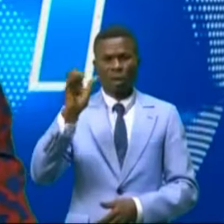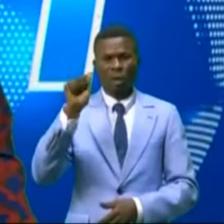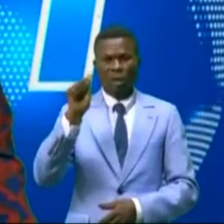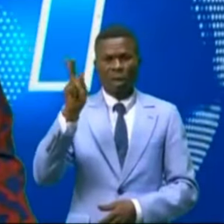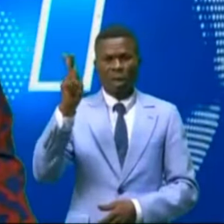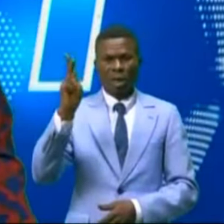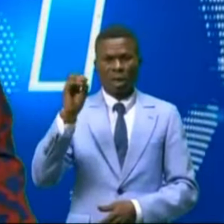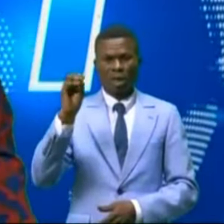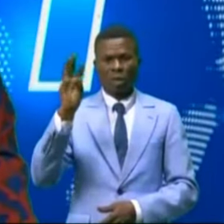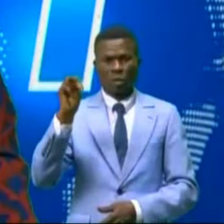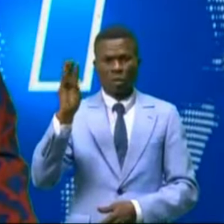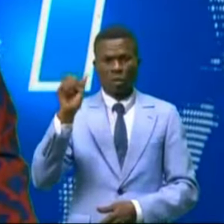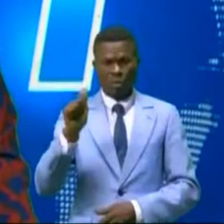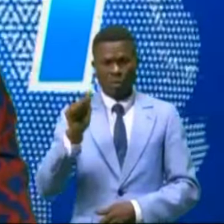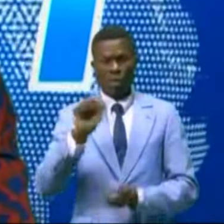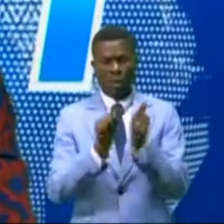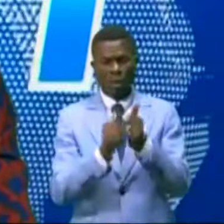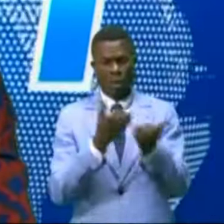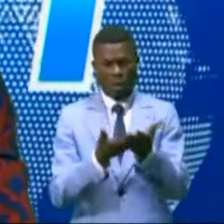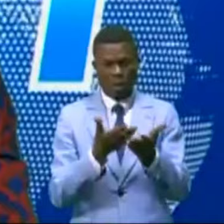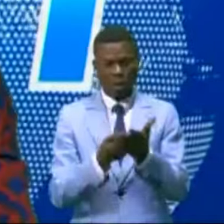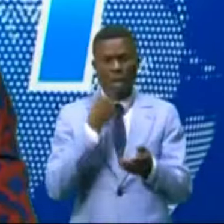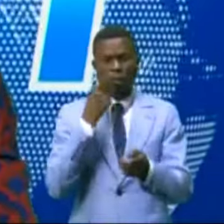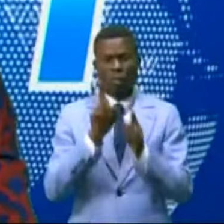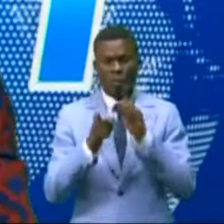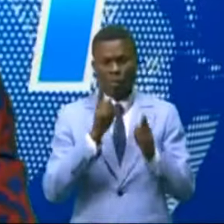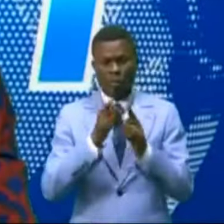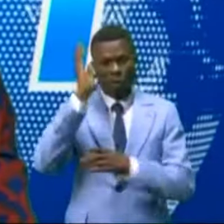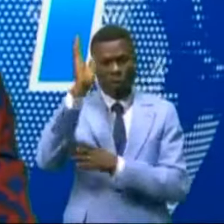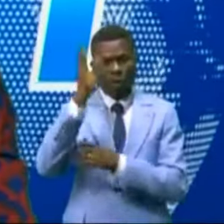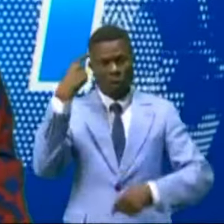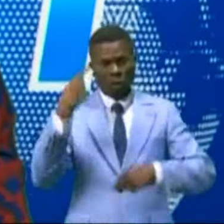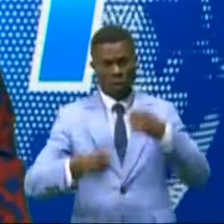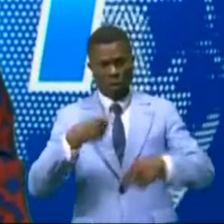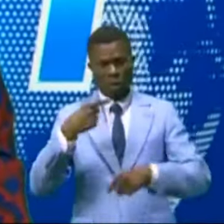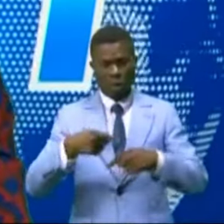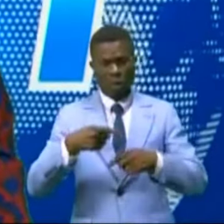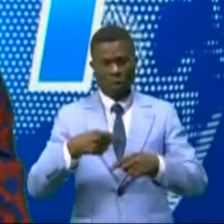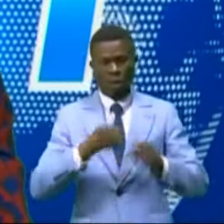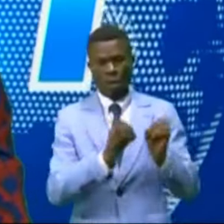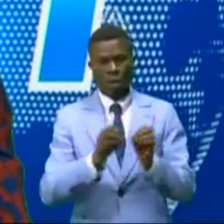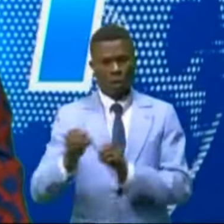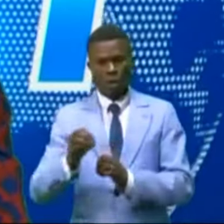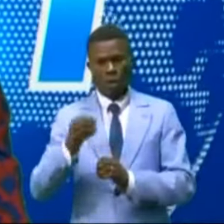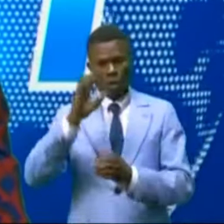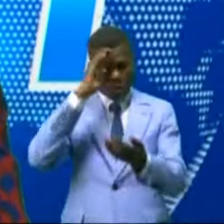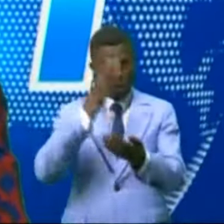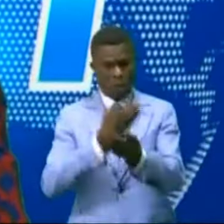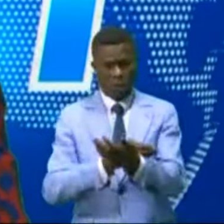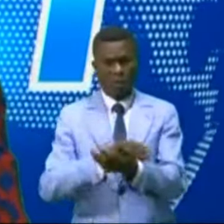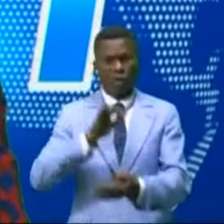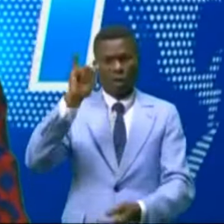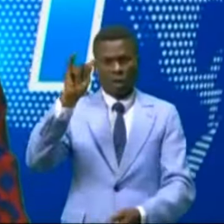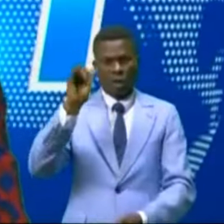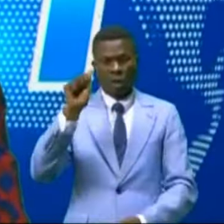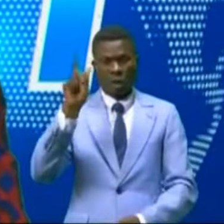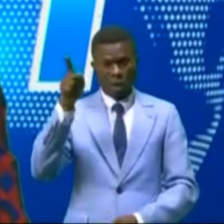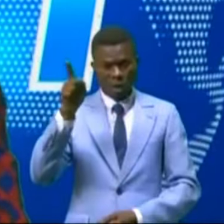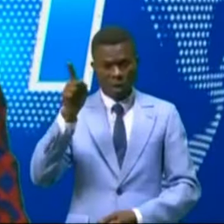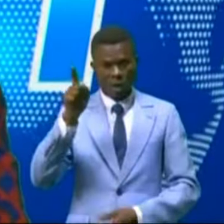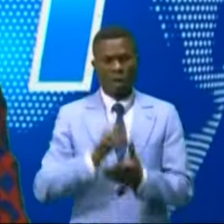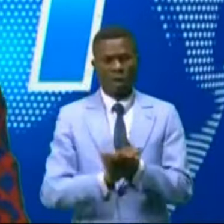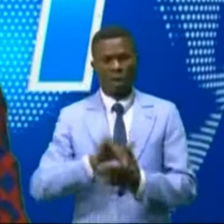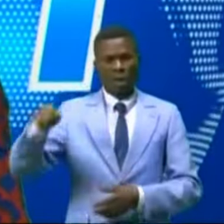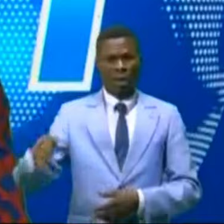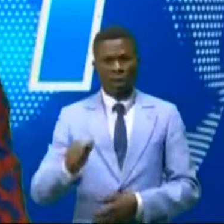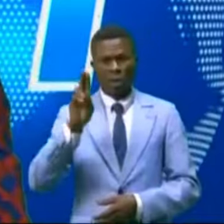nordubangi ce sujet et tant d'autres étit au centre d'une conférence débat animée par l'un des fils de Yakoma Justin ddé kodoro à